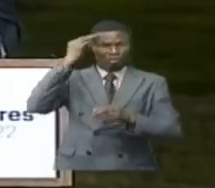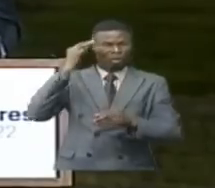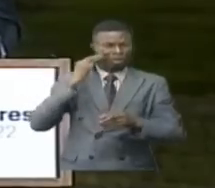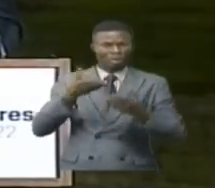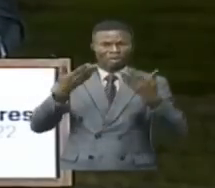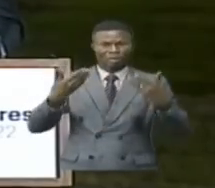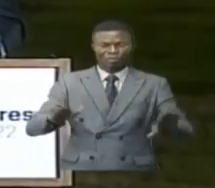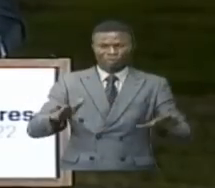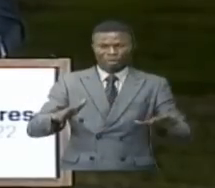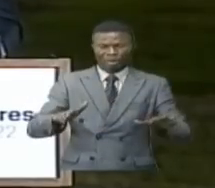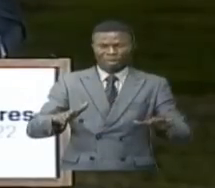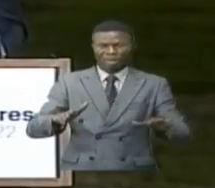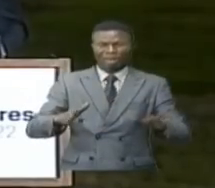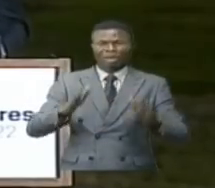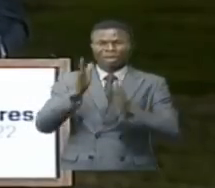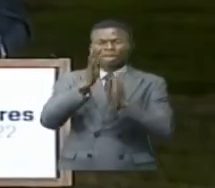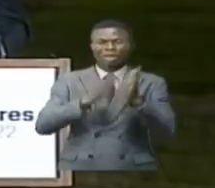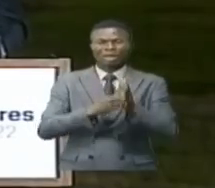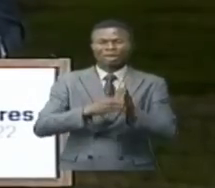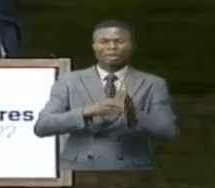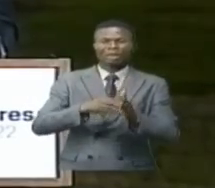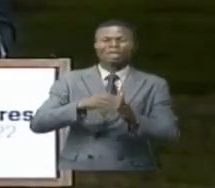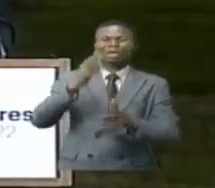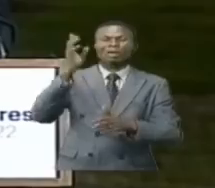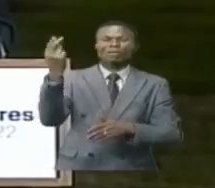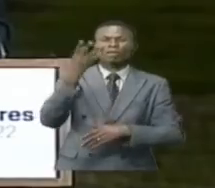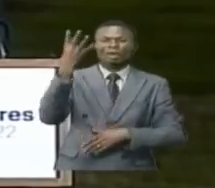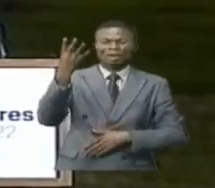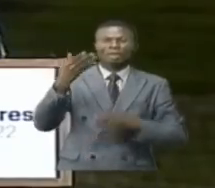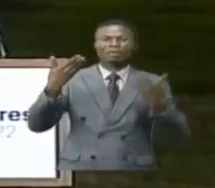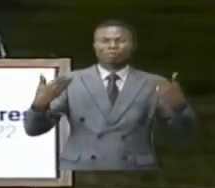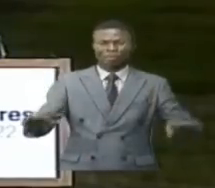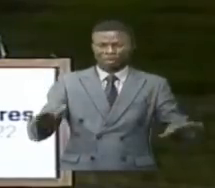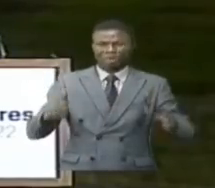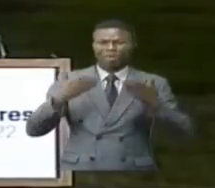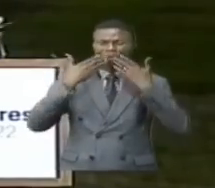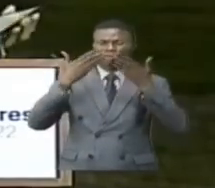la réunion du Conseil des ministres a pris fin à 19h24. Je vous remercie.